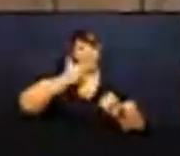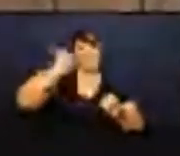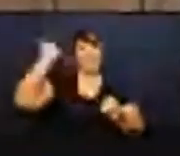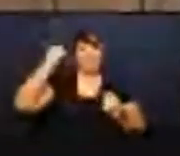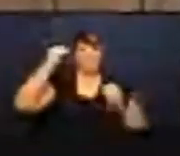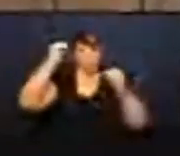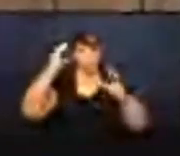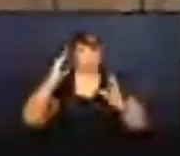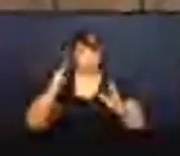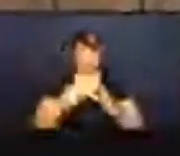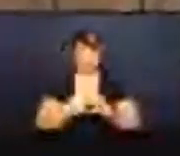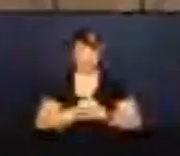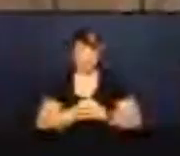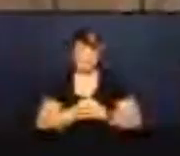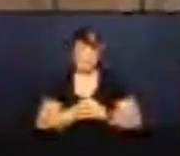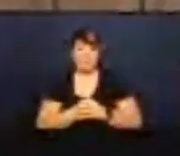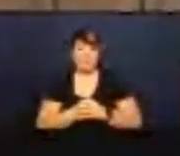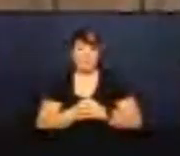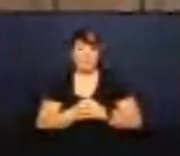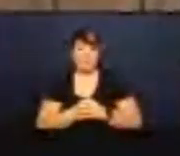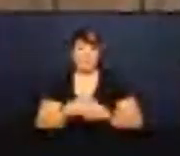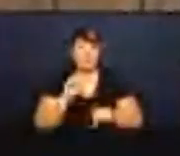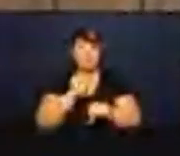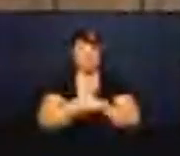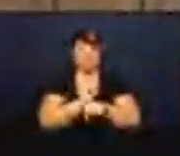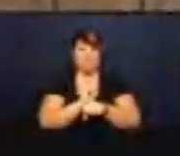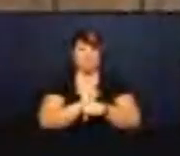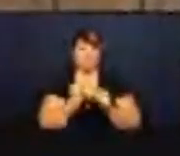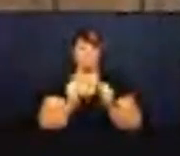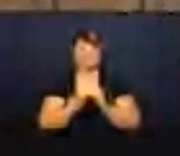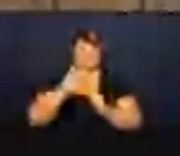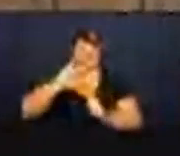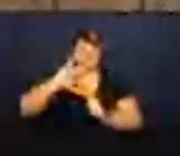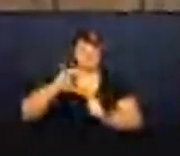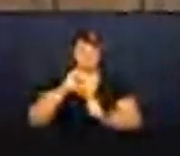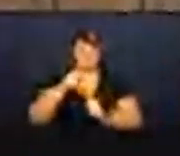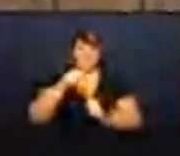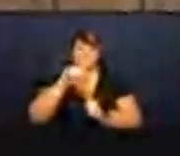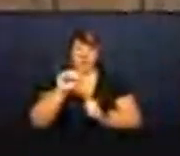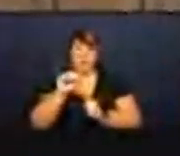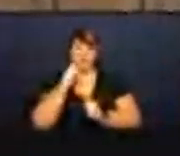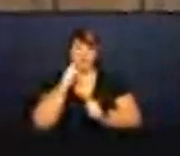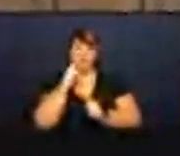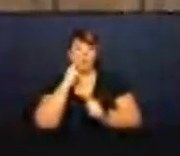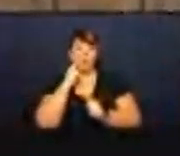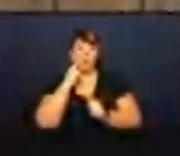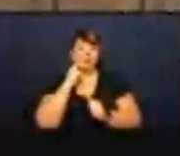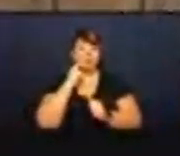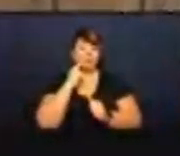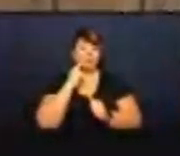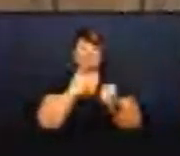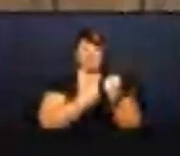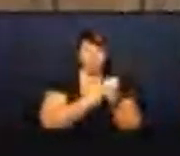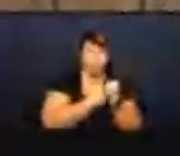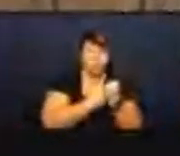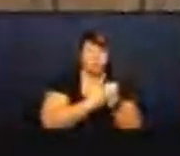wetu na wafanyikazi wetu kwa jumla kwa njia bora zaidi. Usaidizi